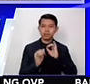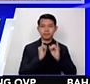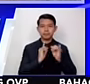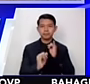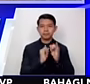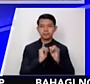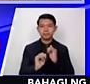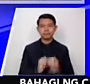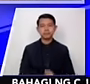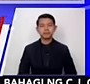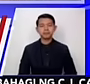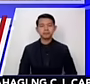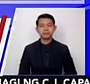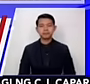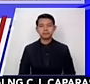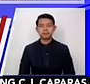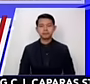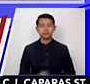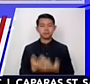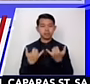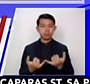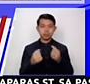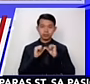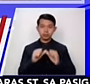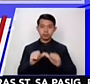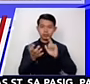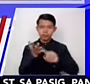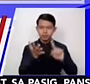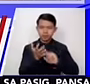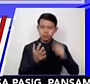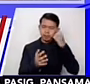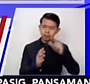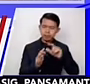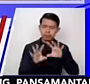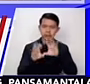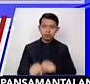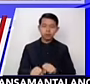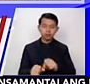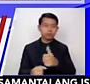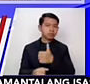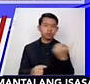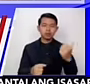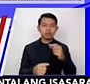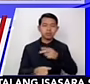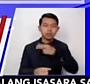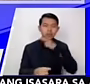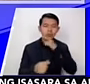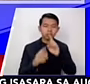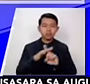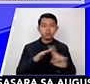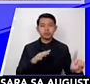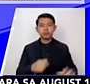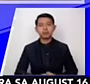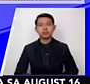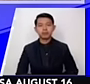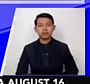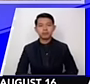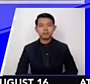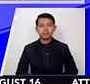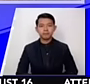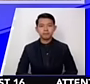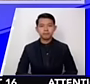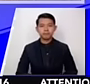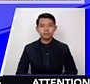Hot Pursuit operation ng pulisya para mahuli ang mga nak ito unang balita apresto